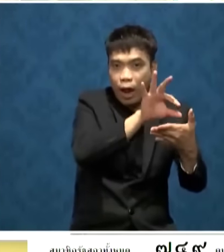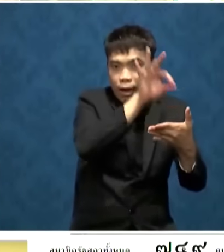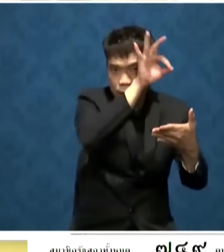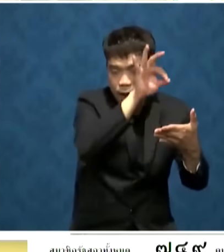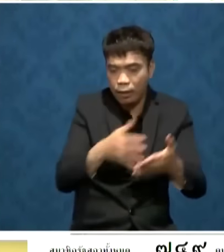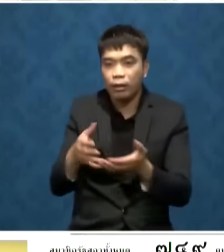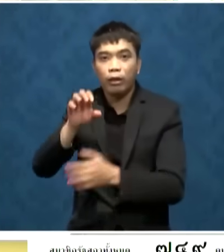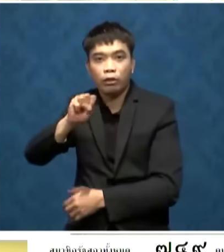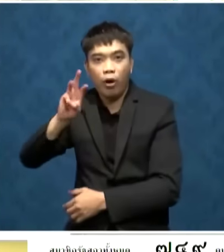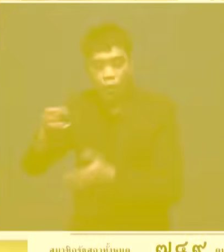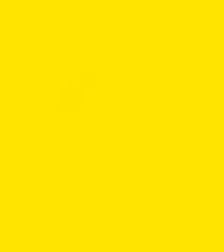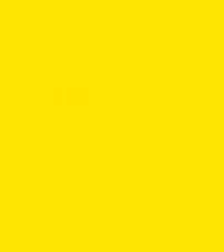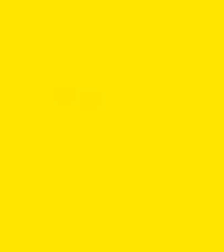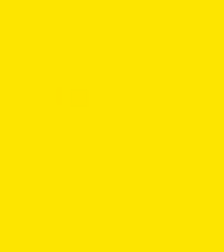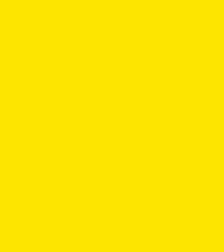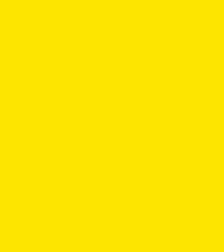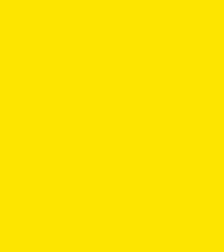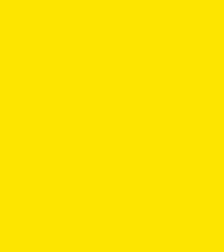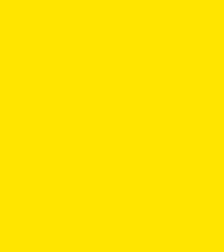ผู้แทนราษฎรไปแล้ว